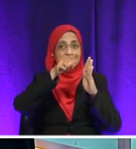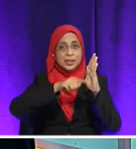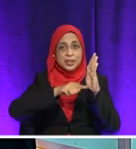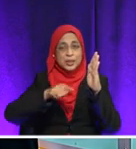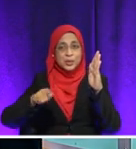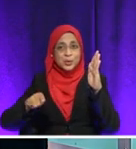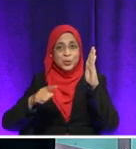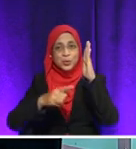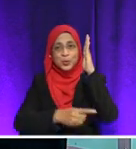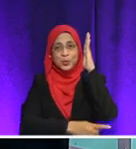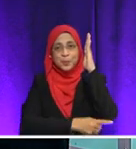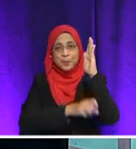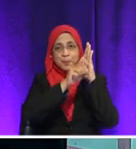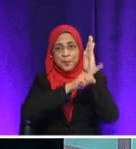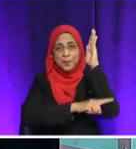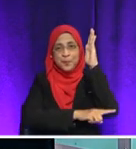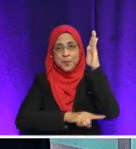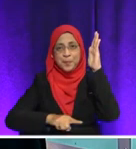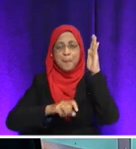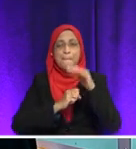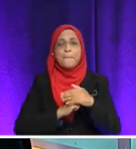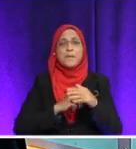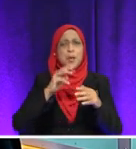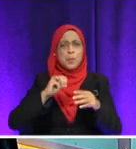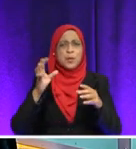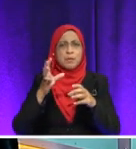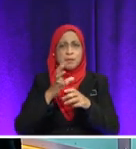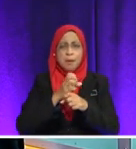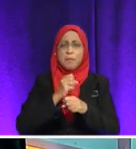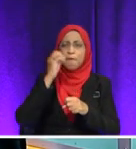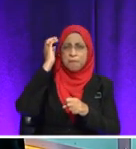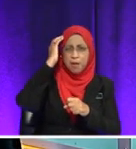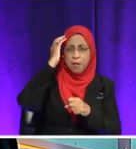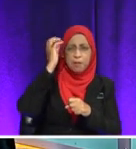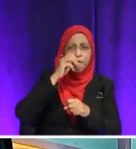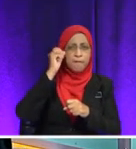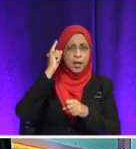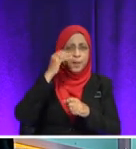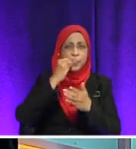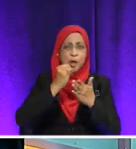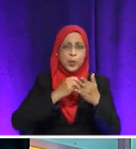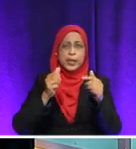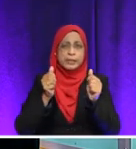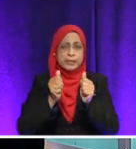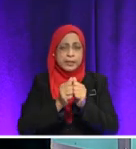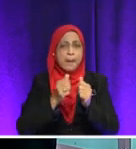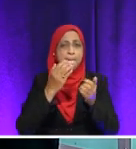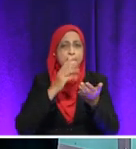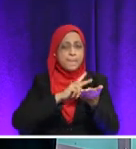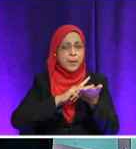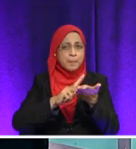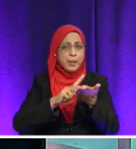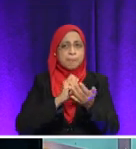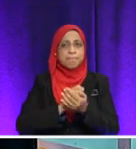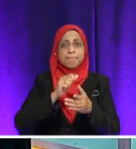saya tidak langsung murid dapat membantu murid untuk melukis dengan lebih cermat dan berdispin lagi lah dan